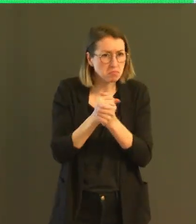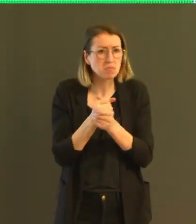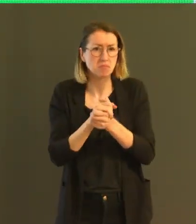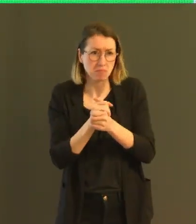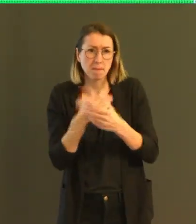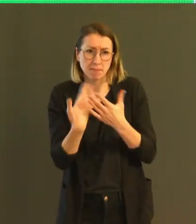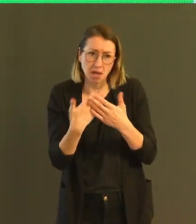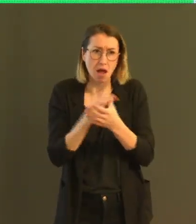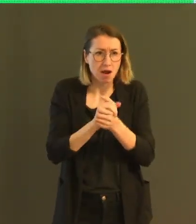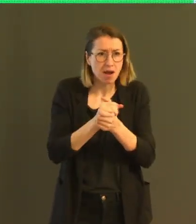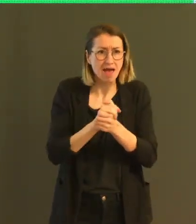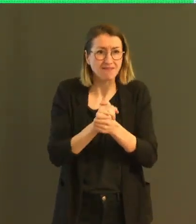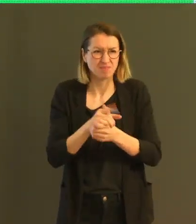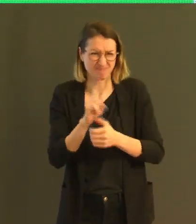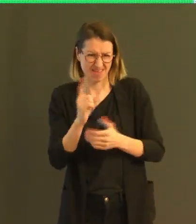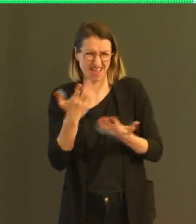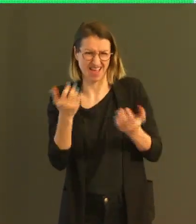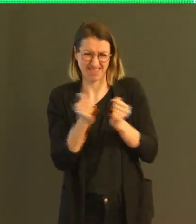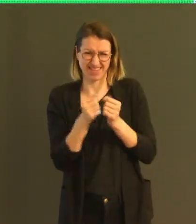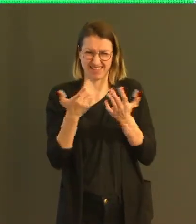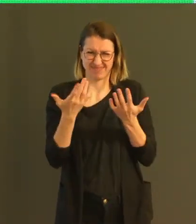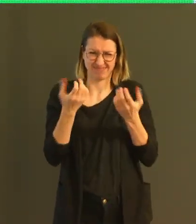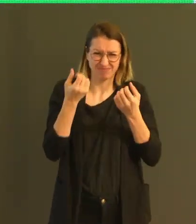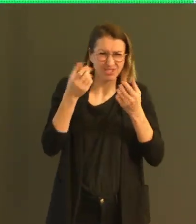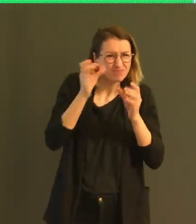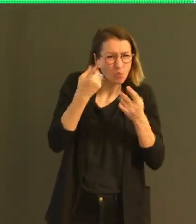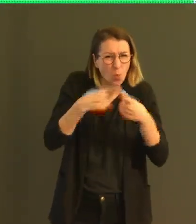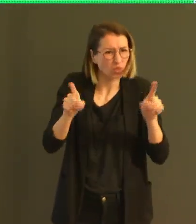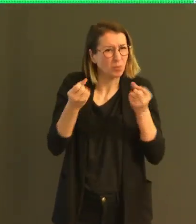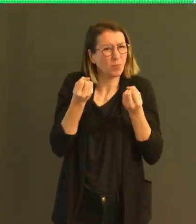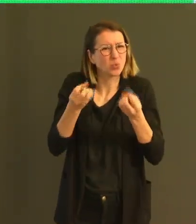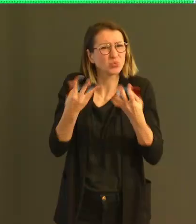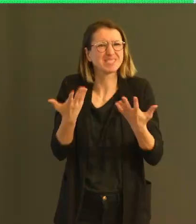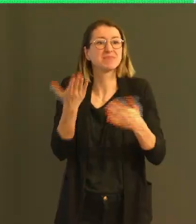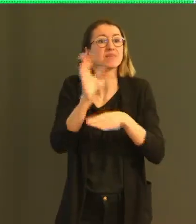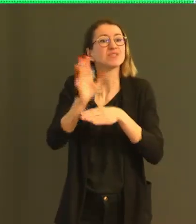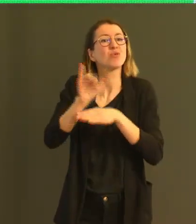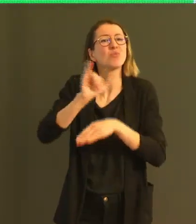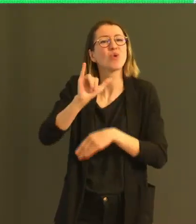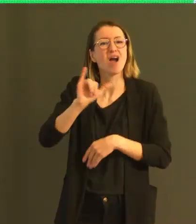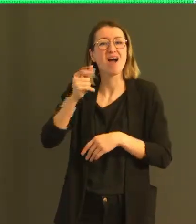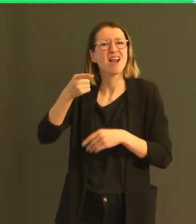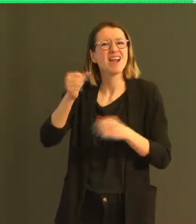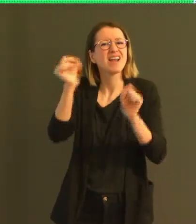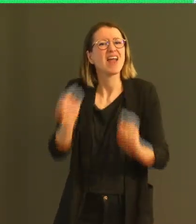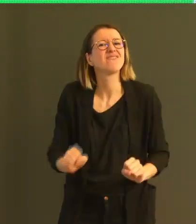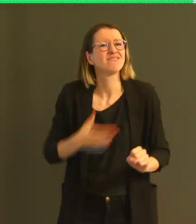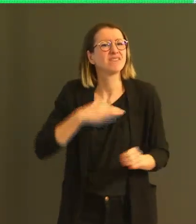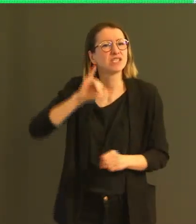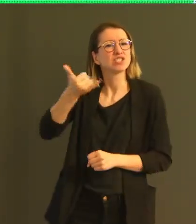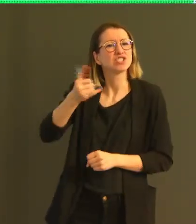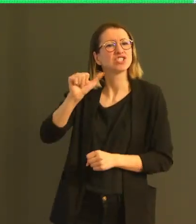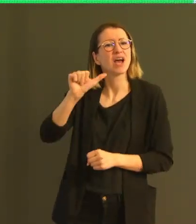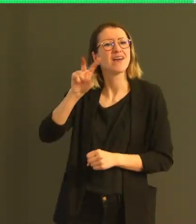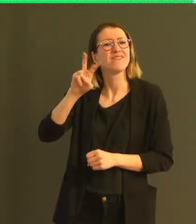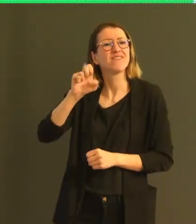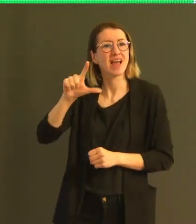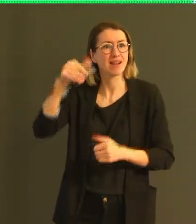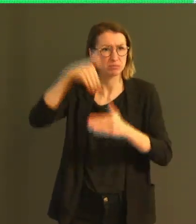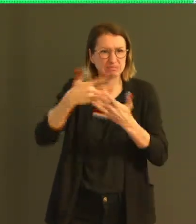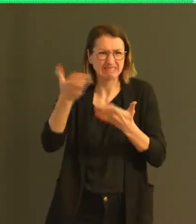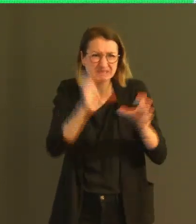parfaitement adéquat et entre autres avec de l'eau de javel trop concentrés ou d'autres substances corrosives on